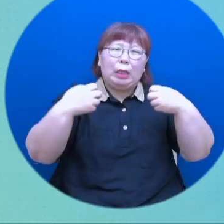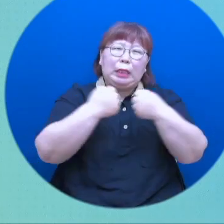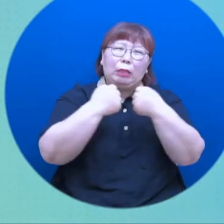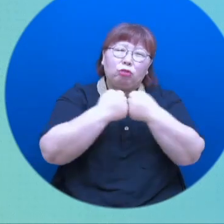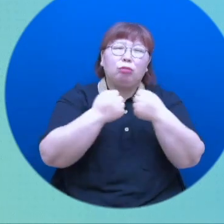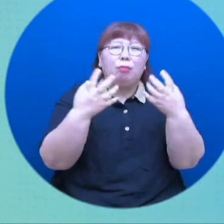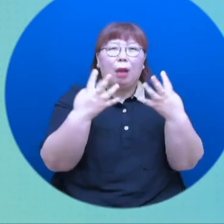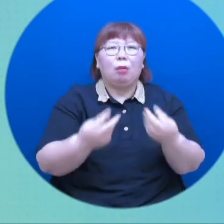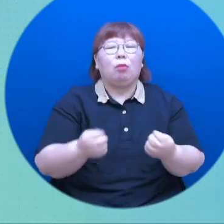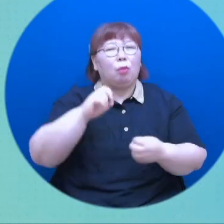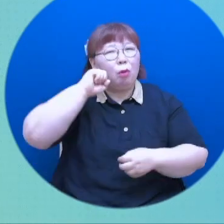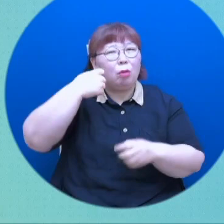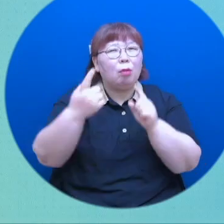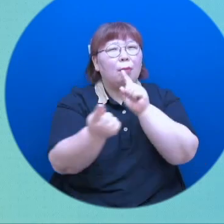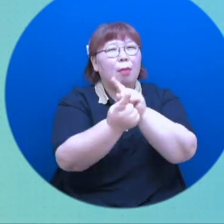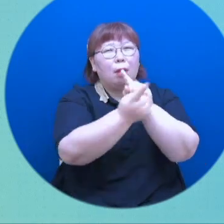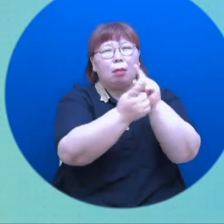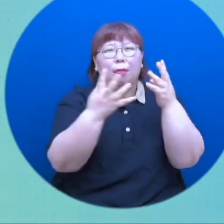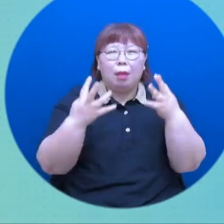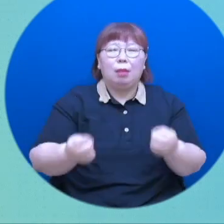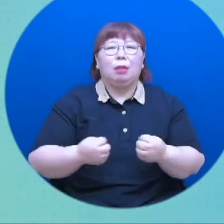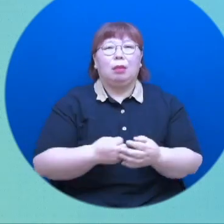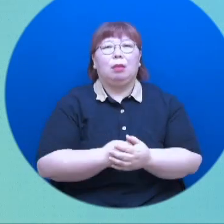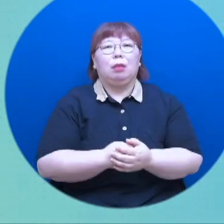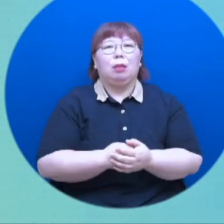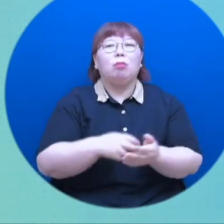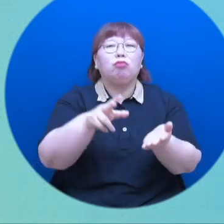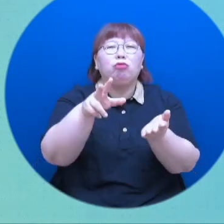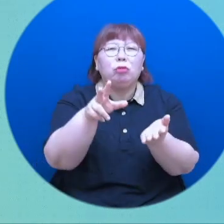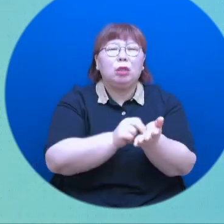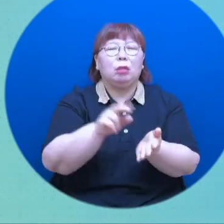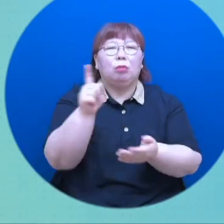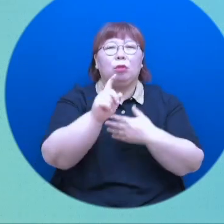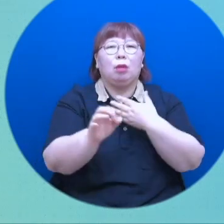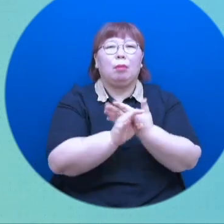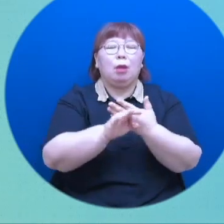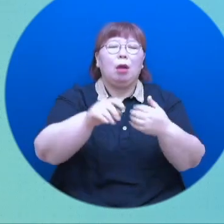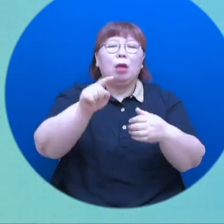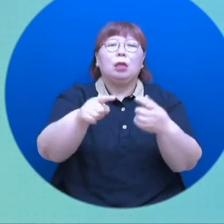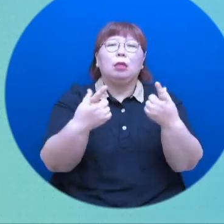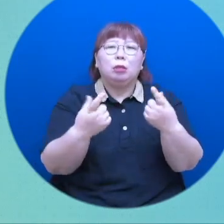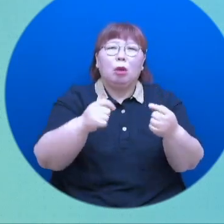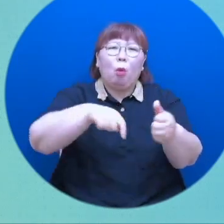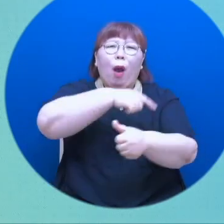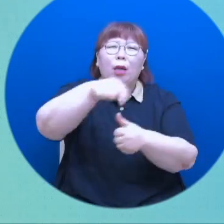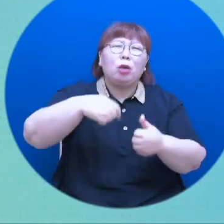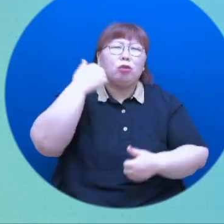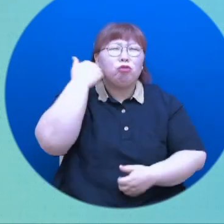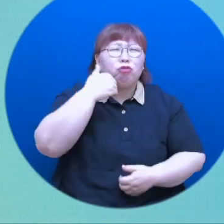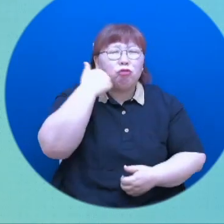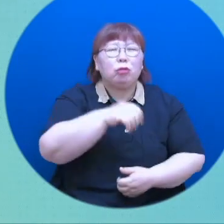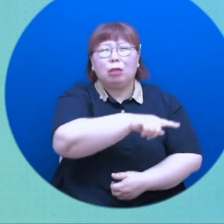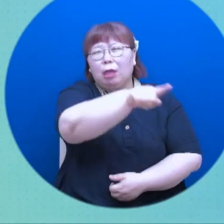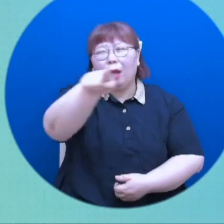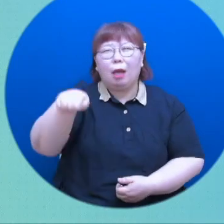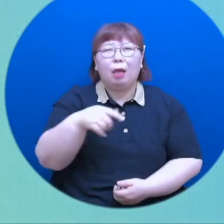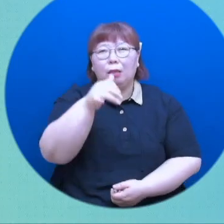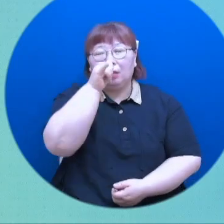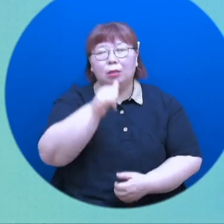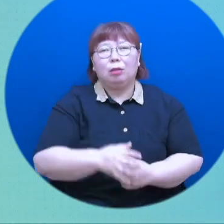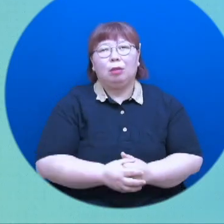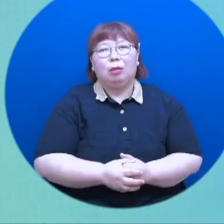어려움에 처하죠. 여러분, 문제는 그런 환경은 누구나 다